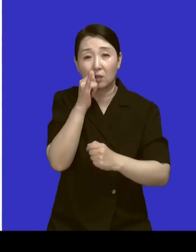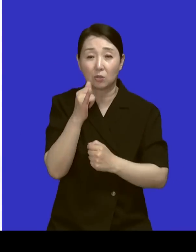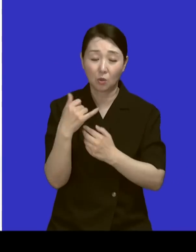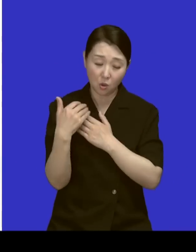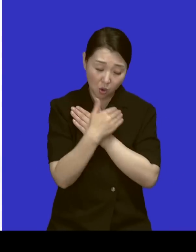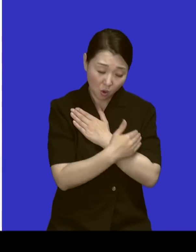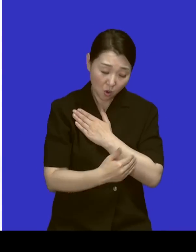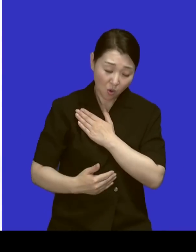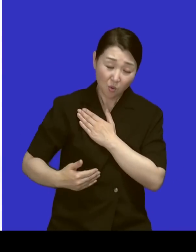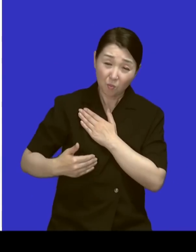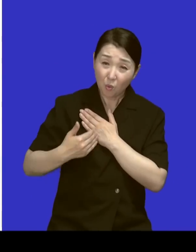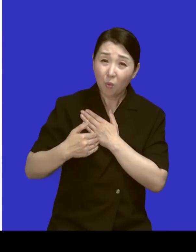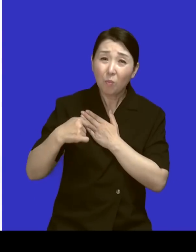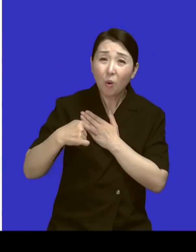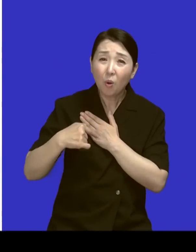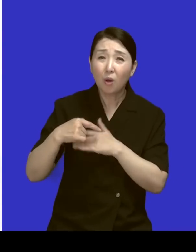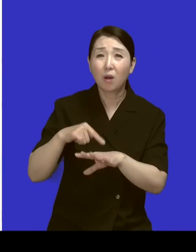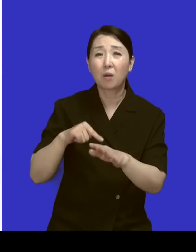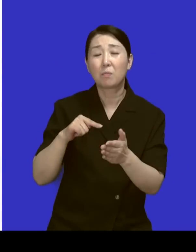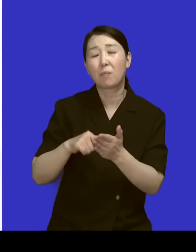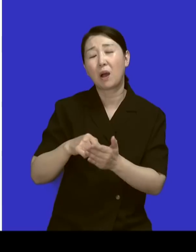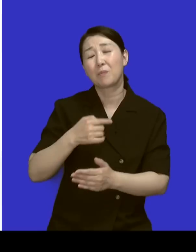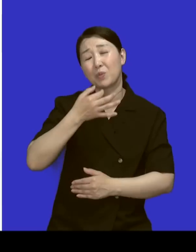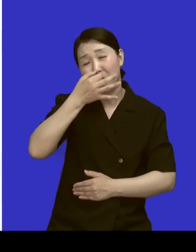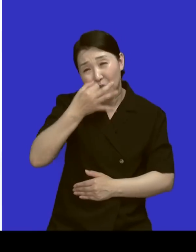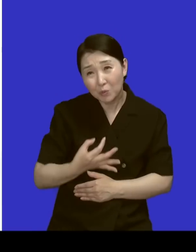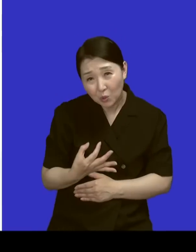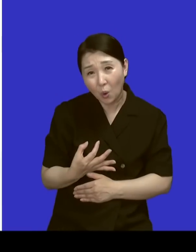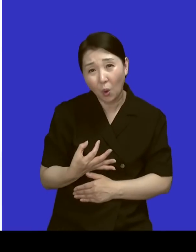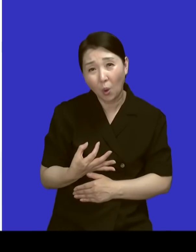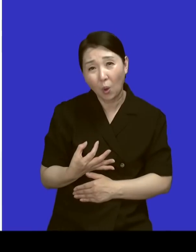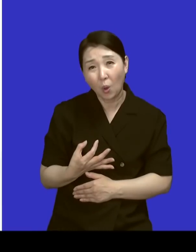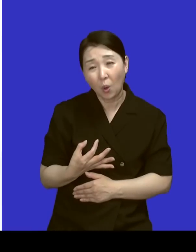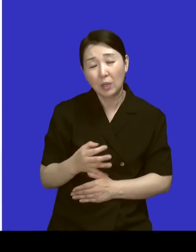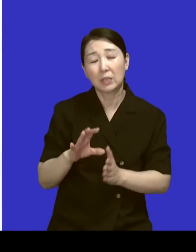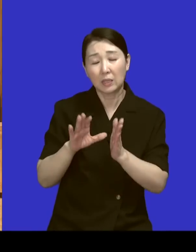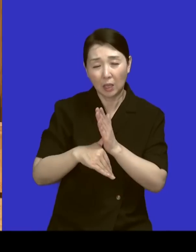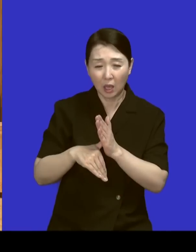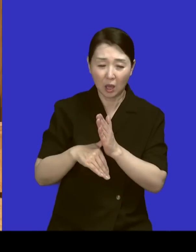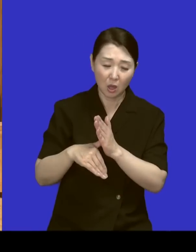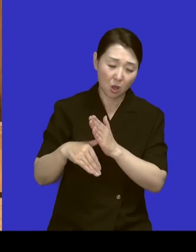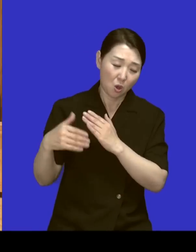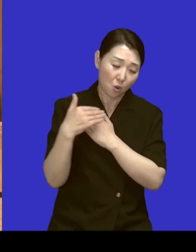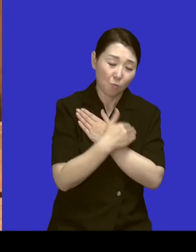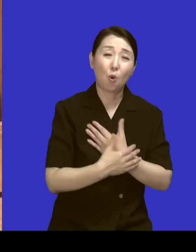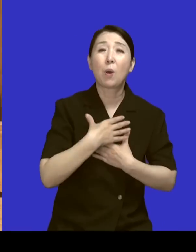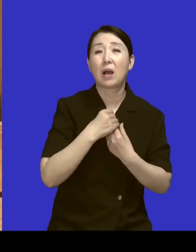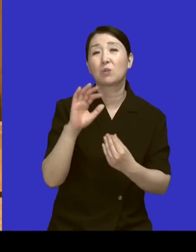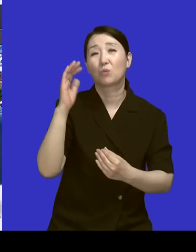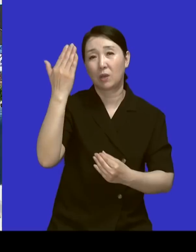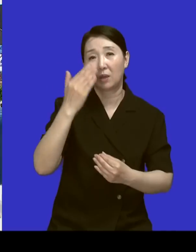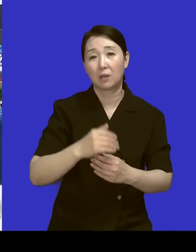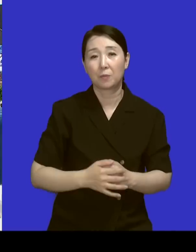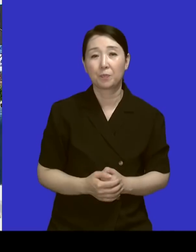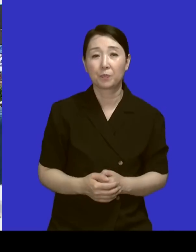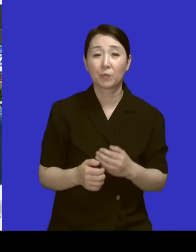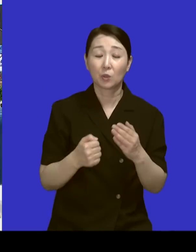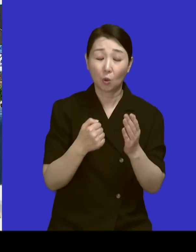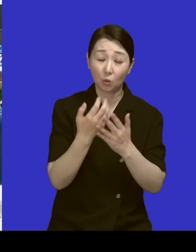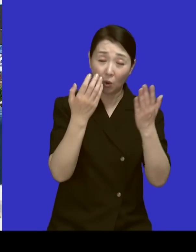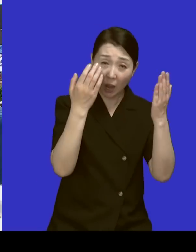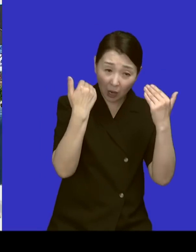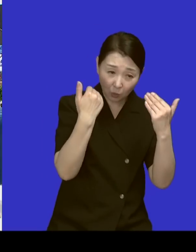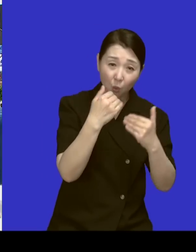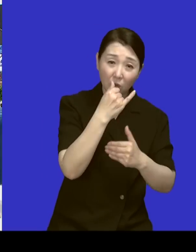마음이 너무 힘드니까 몸을 혹사시키면 좀 마음이 안정되거든요. 네. 그래서 학교가 있는 종로에서 남산